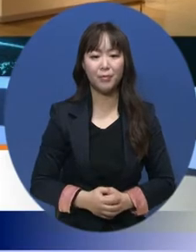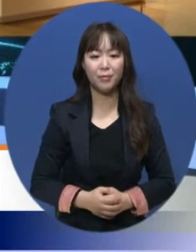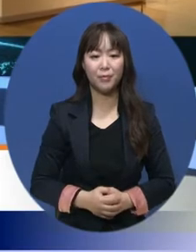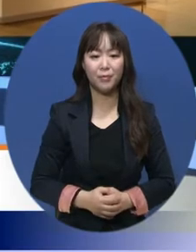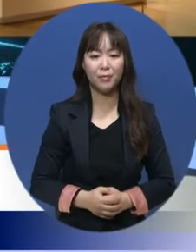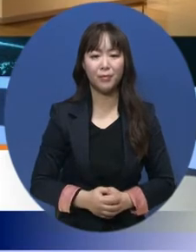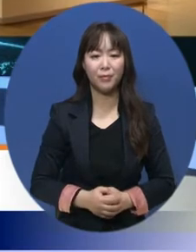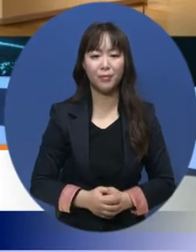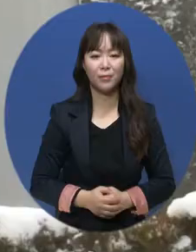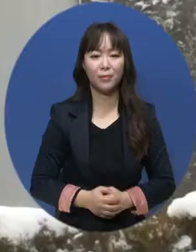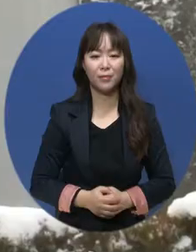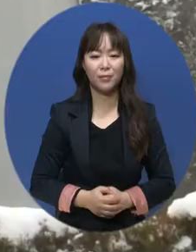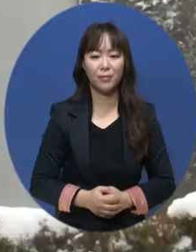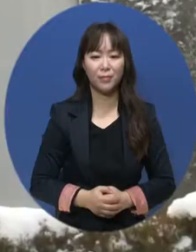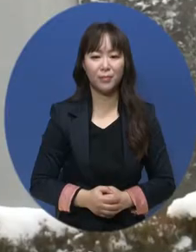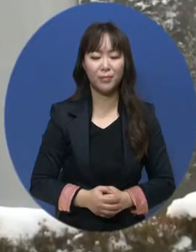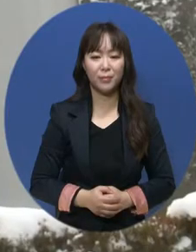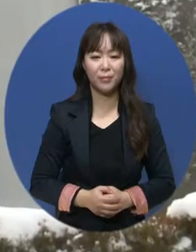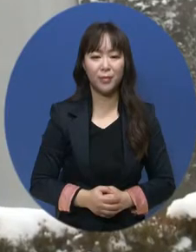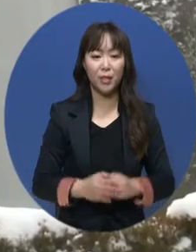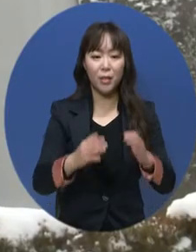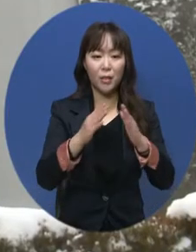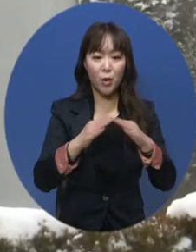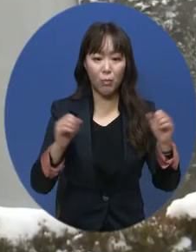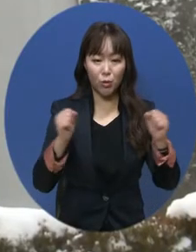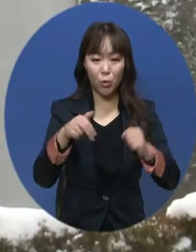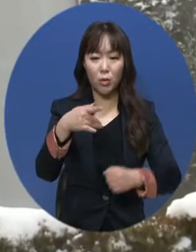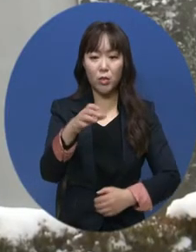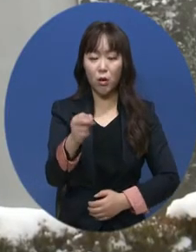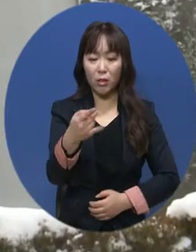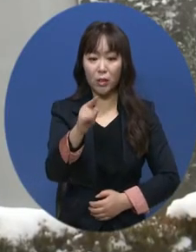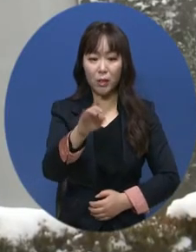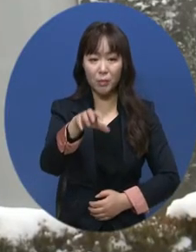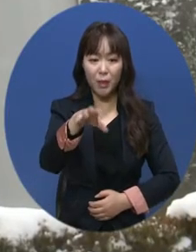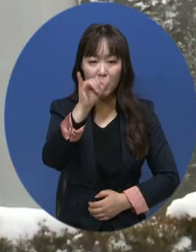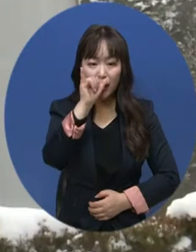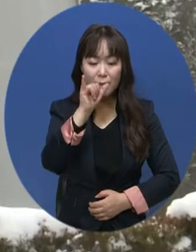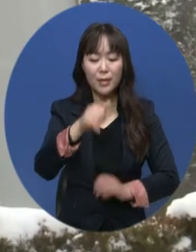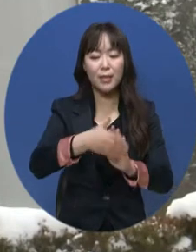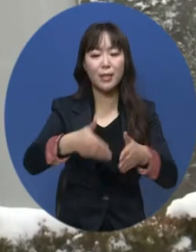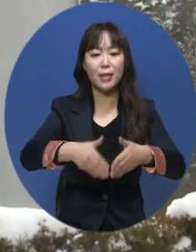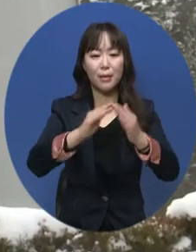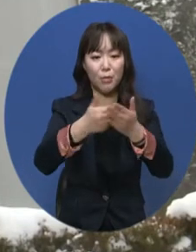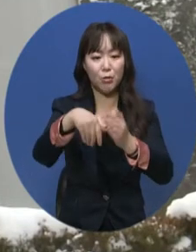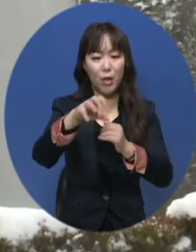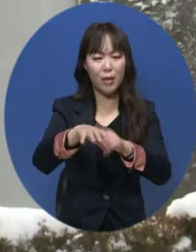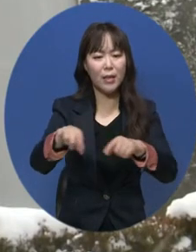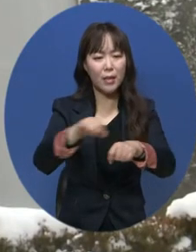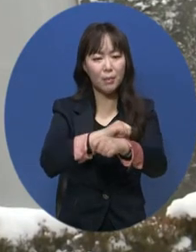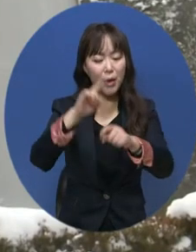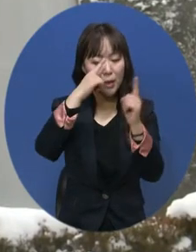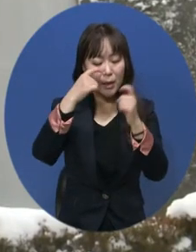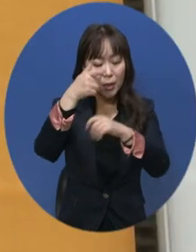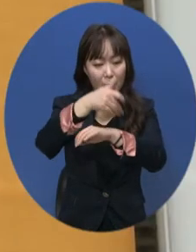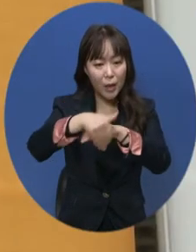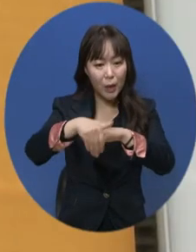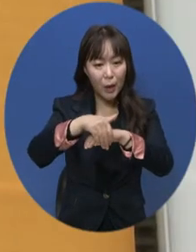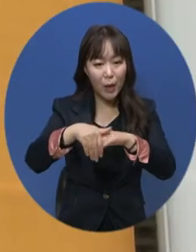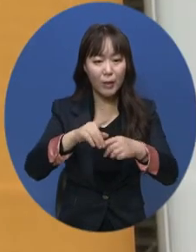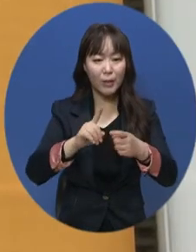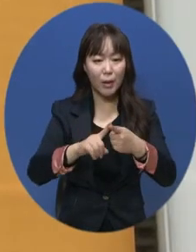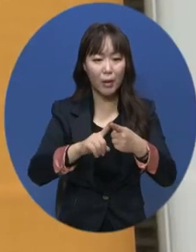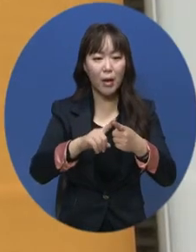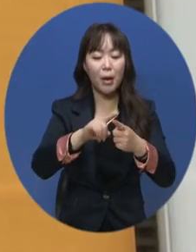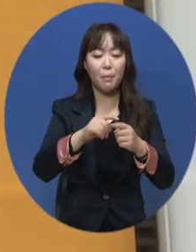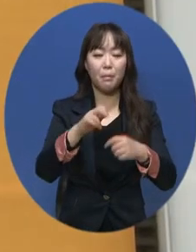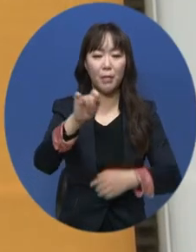임지윤 기자입니다. 전라북도 정읍시에 위치한 정읍시립 미술관에서 특별 기획 전시인 피카소와